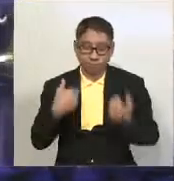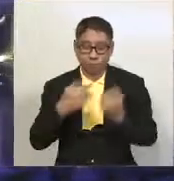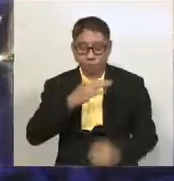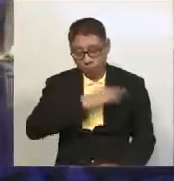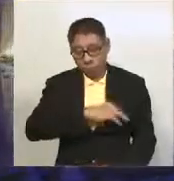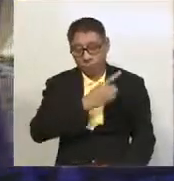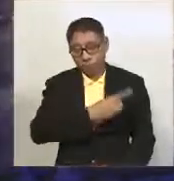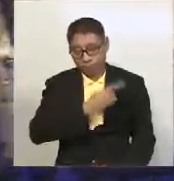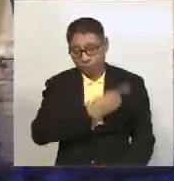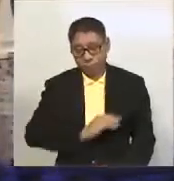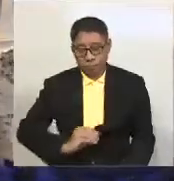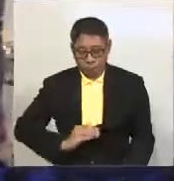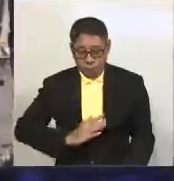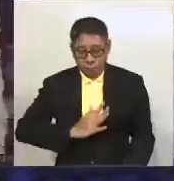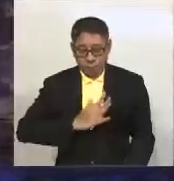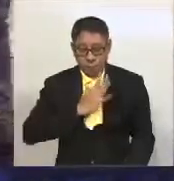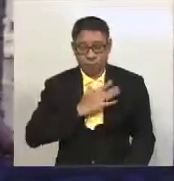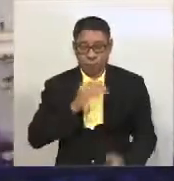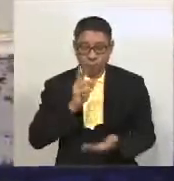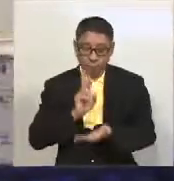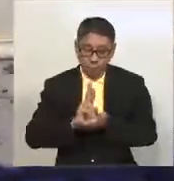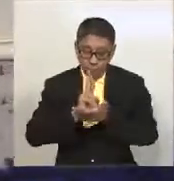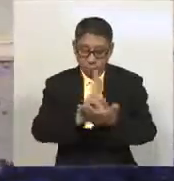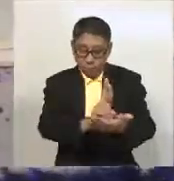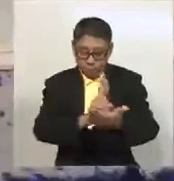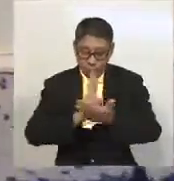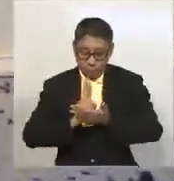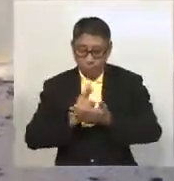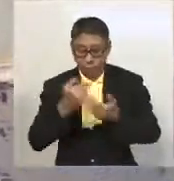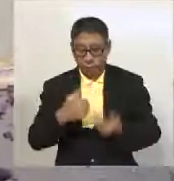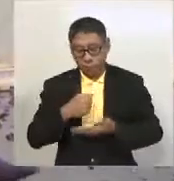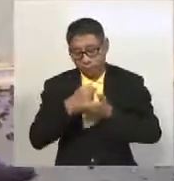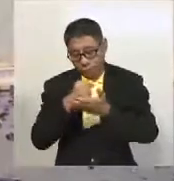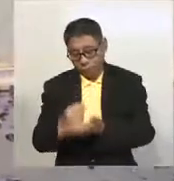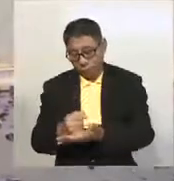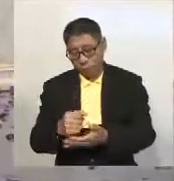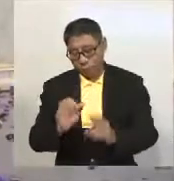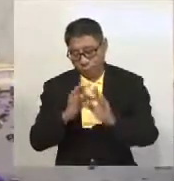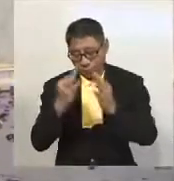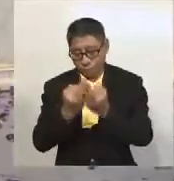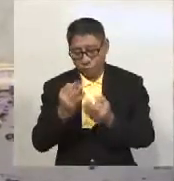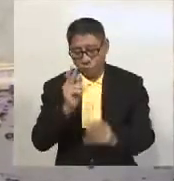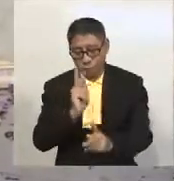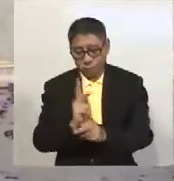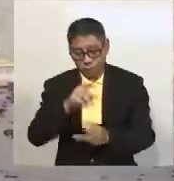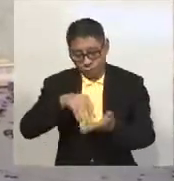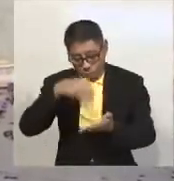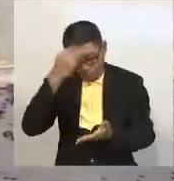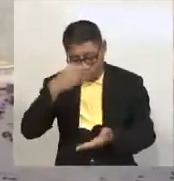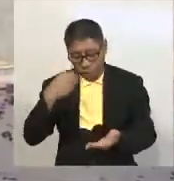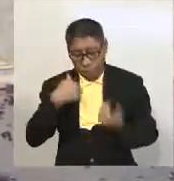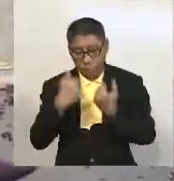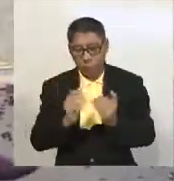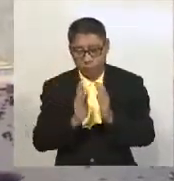ารู้สึกดีใจแล้วก็ภาคภูมิใจนะครับส่วนเงินรางวัลที่ได้ก็จะนำไปช่วยเหลือครอบครัวและเก็บไว้เป็นทุนการศึกษา